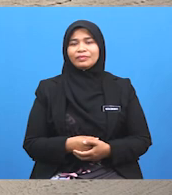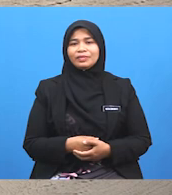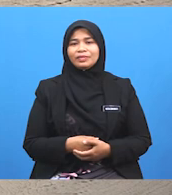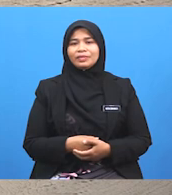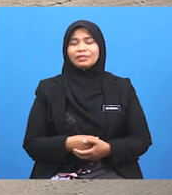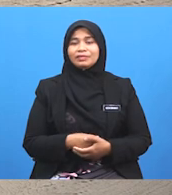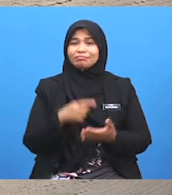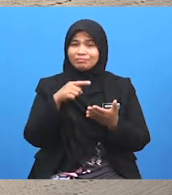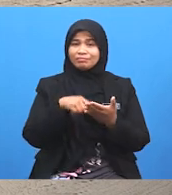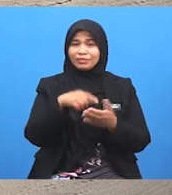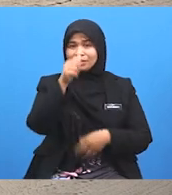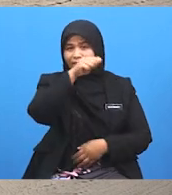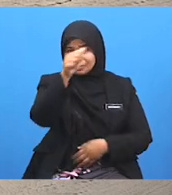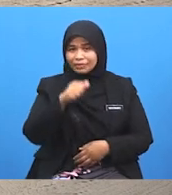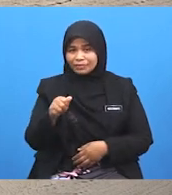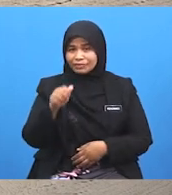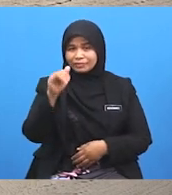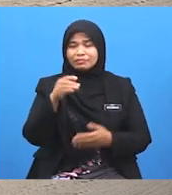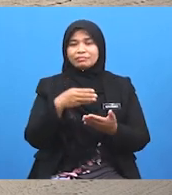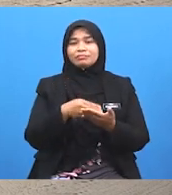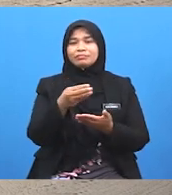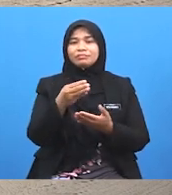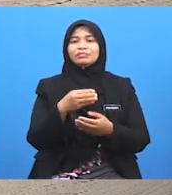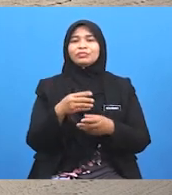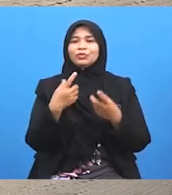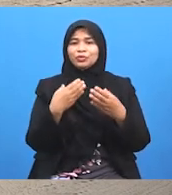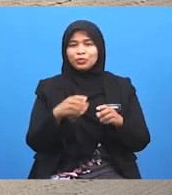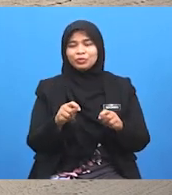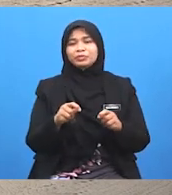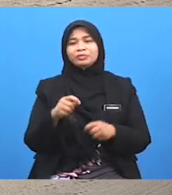Inilah huruf-huruf yang diberi. Cuba teka.